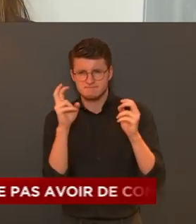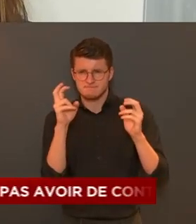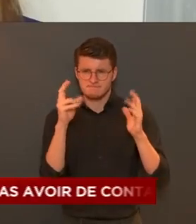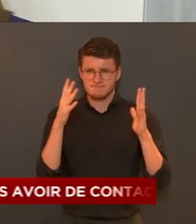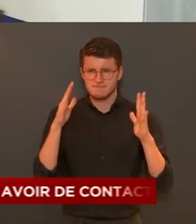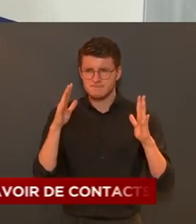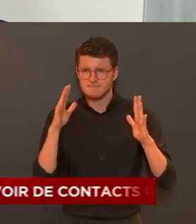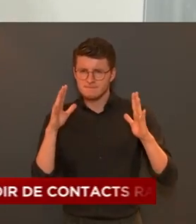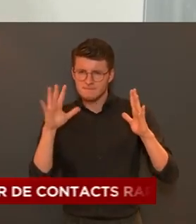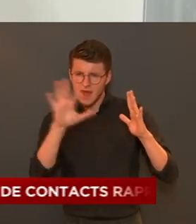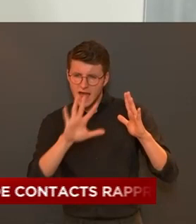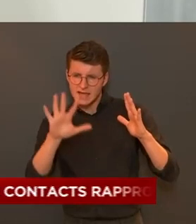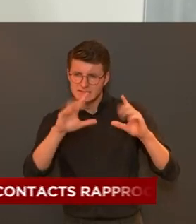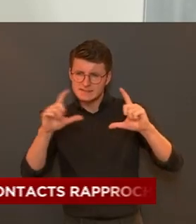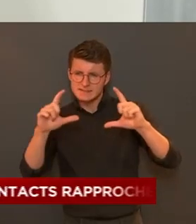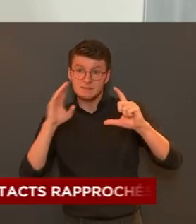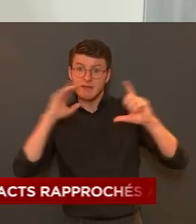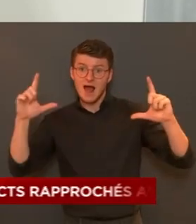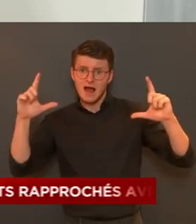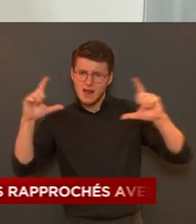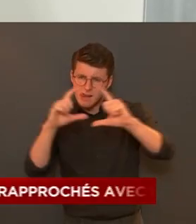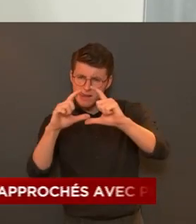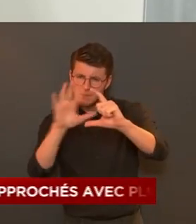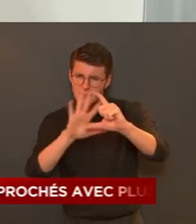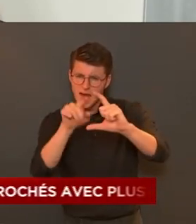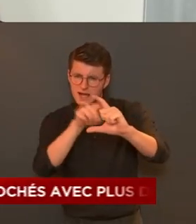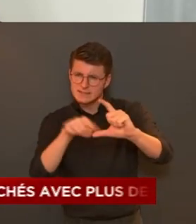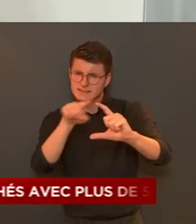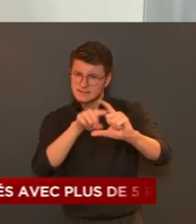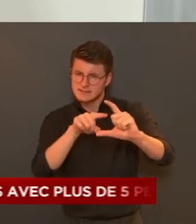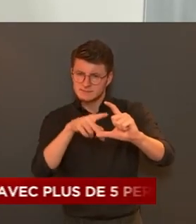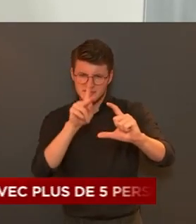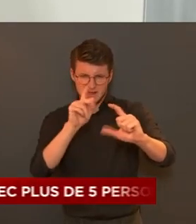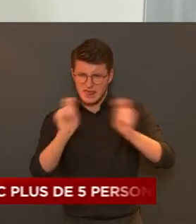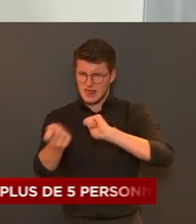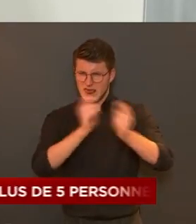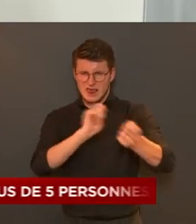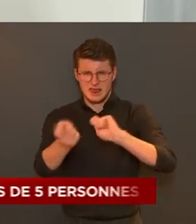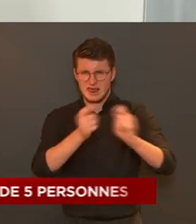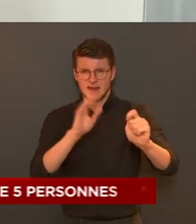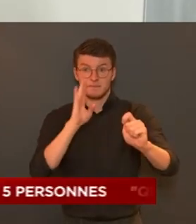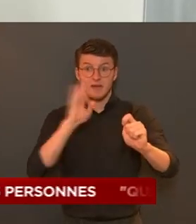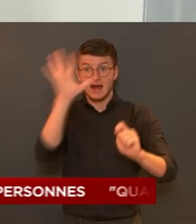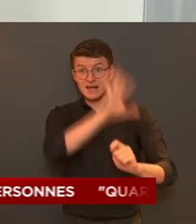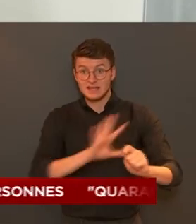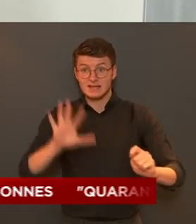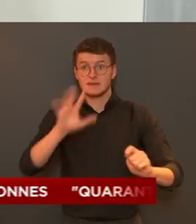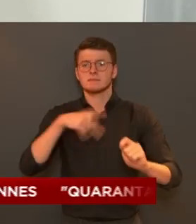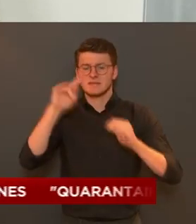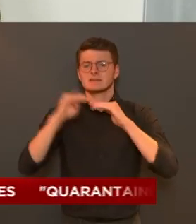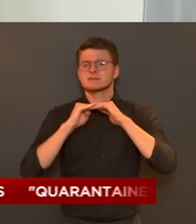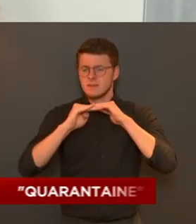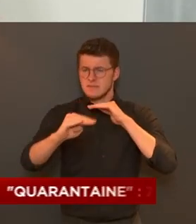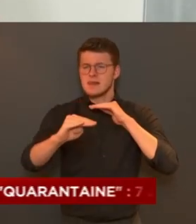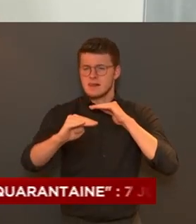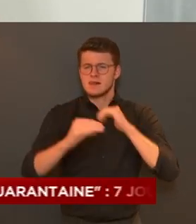a un petit niveau géographique, à une petite zone, eh bien, ce sera plus difficile que si